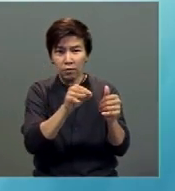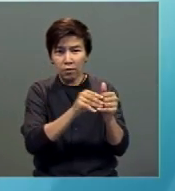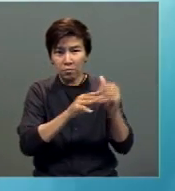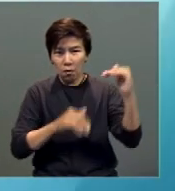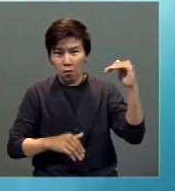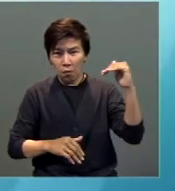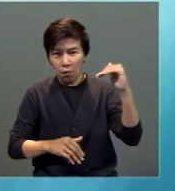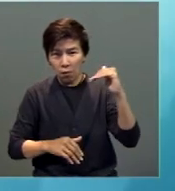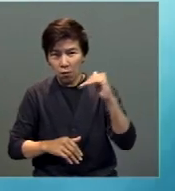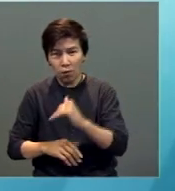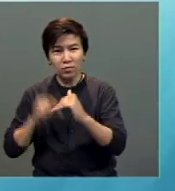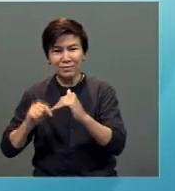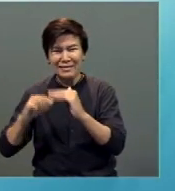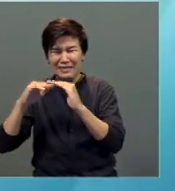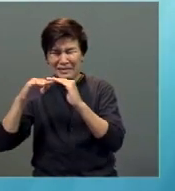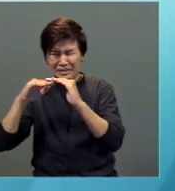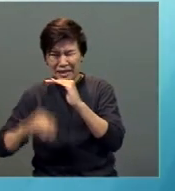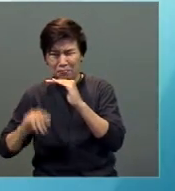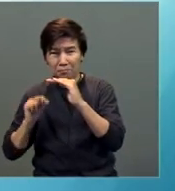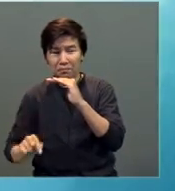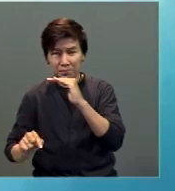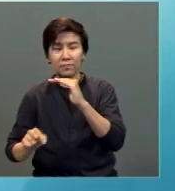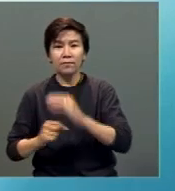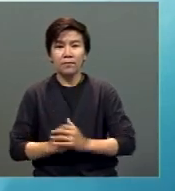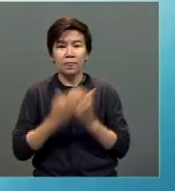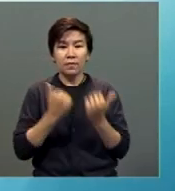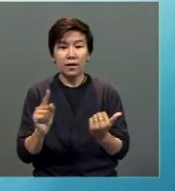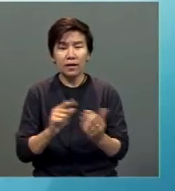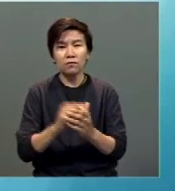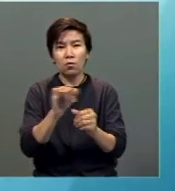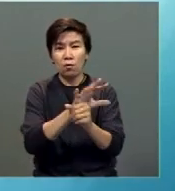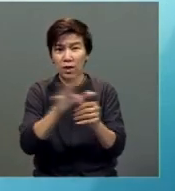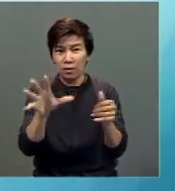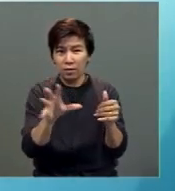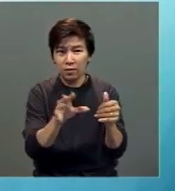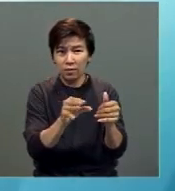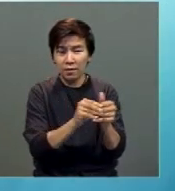ค่ะวันนี้เป็นอีกหนึ่งวันที่ตัวเลขลดลงต่ำสุดนะครับเท่าที่ได้เห็นภาพมาในรอบ1เดือนนี้นะครับคืออะไรใหม่วันนี้คือ 6